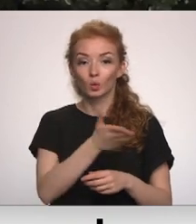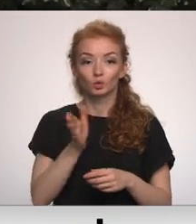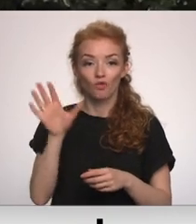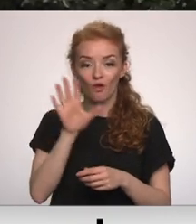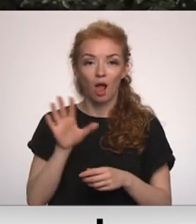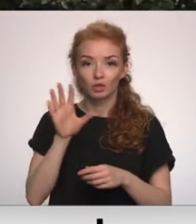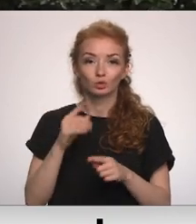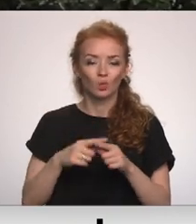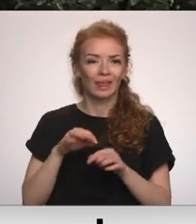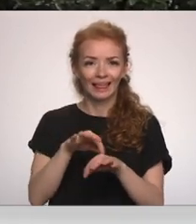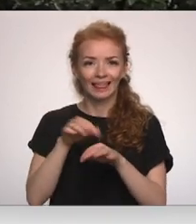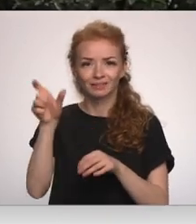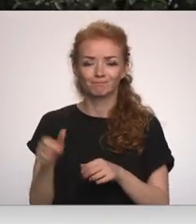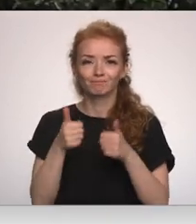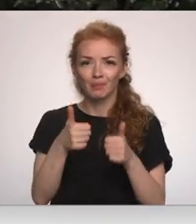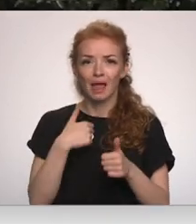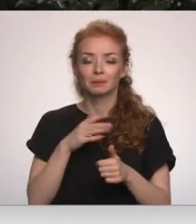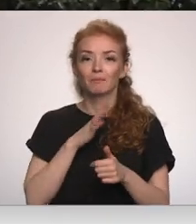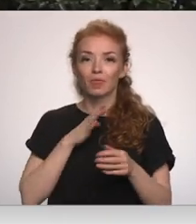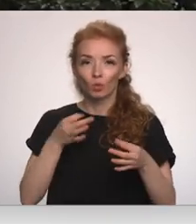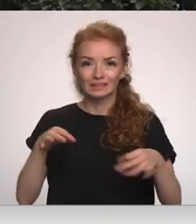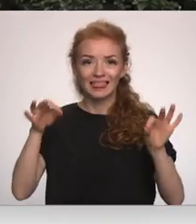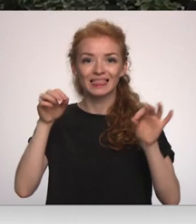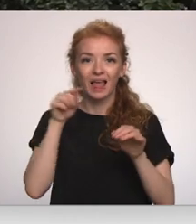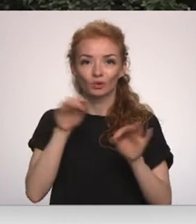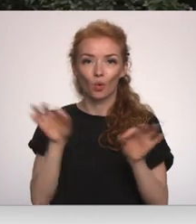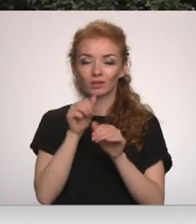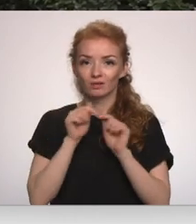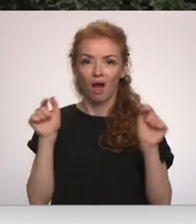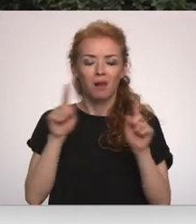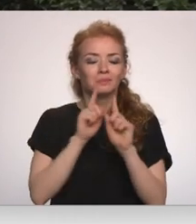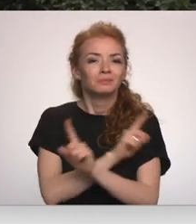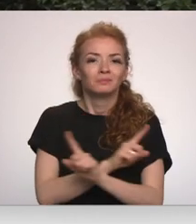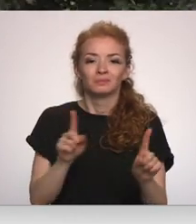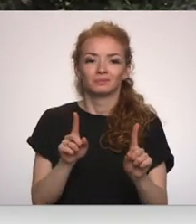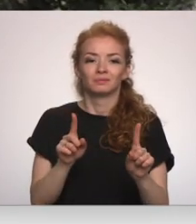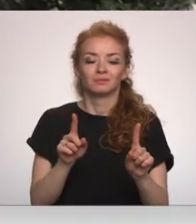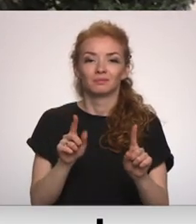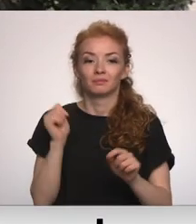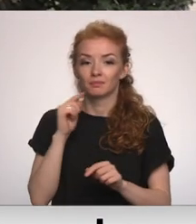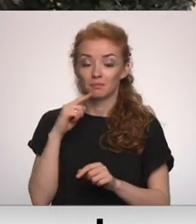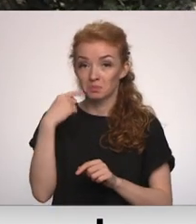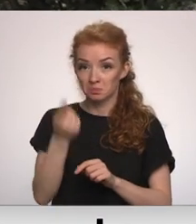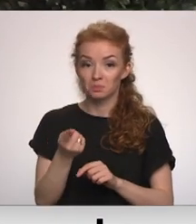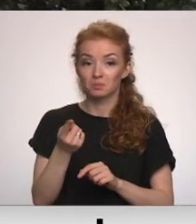bija brīnišķīgs. Es biju koncertzālē lielais dzintars visneparastākā, nekad neesmu ko tādu redzējusi.